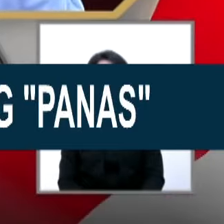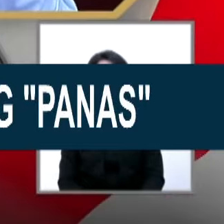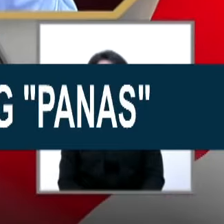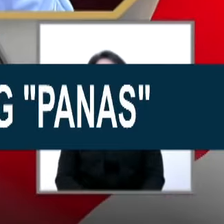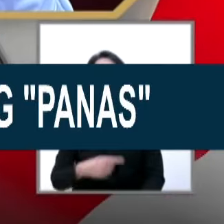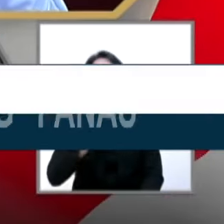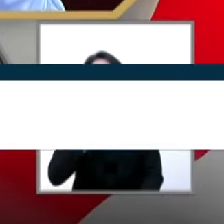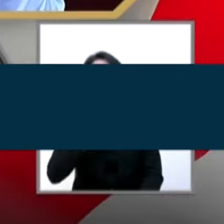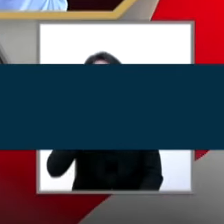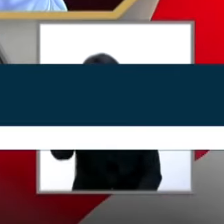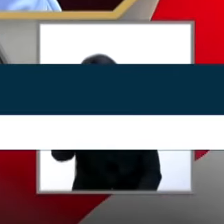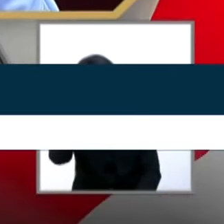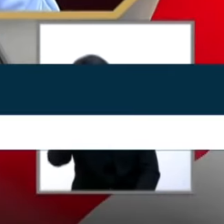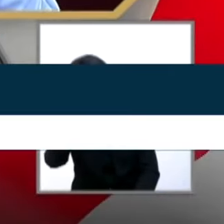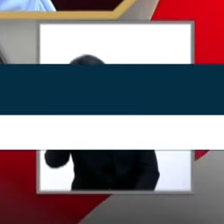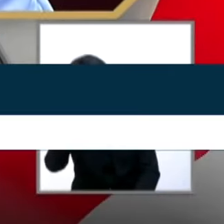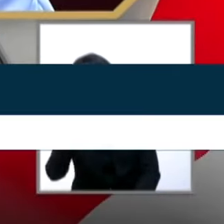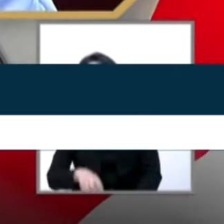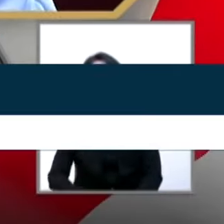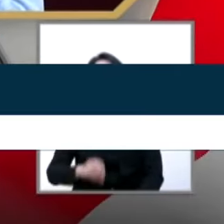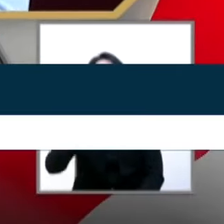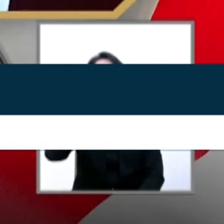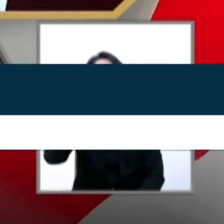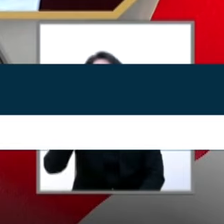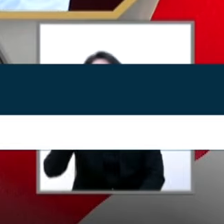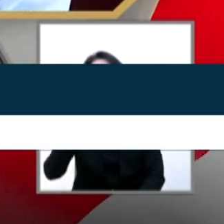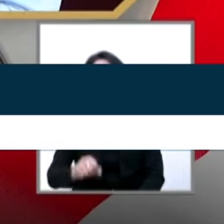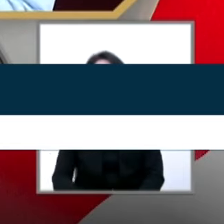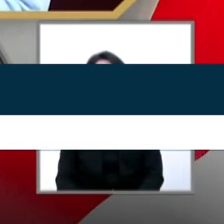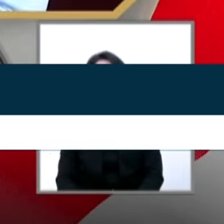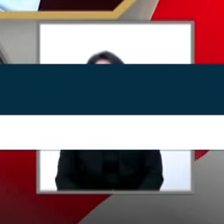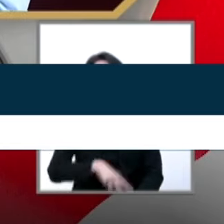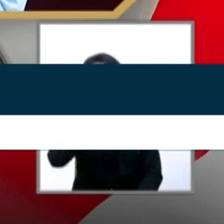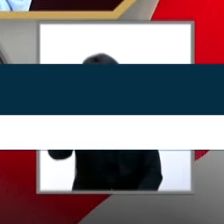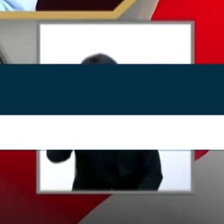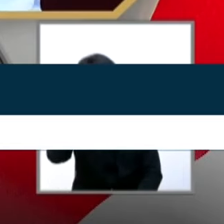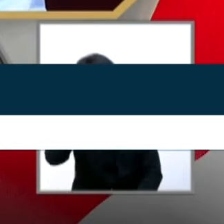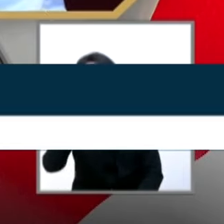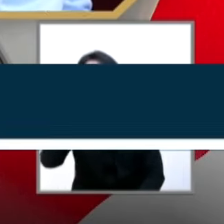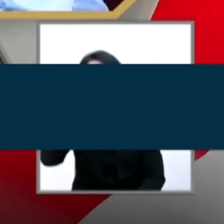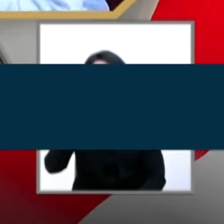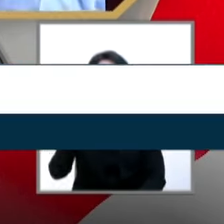Saya lagi nyari jawabannya Prof. Mahfud. Saya nyari-nyari di